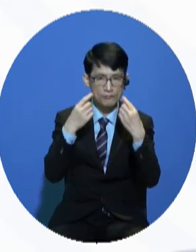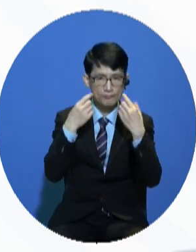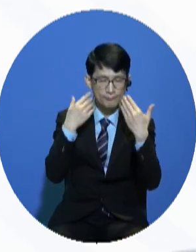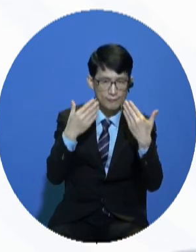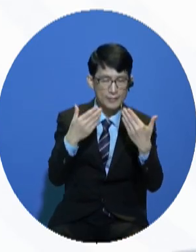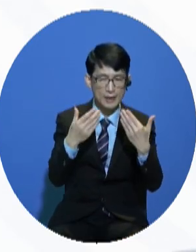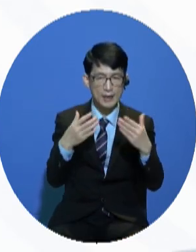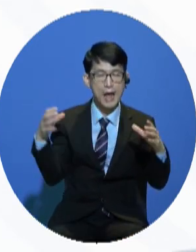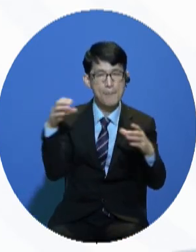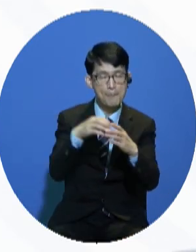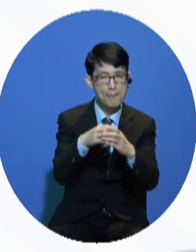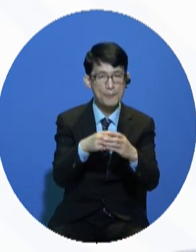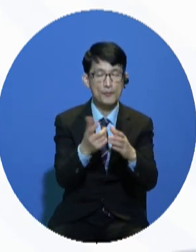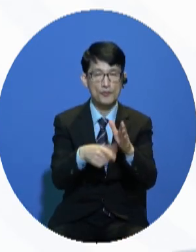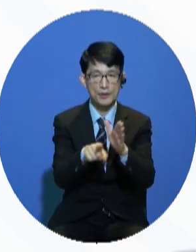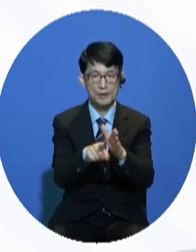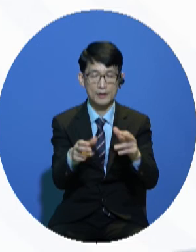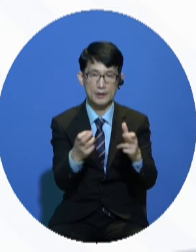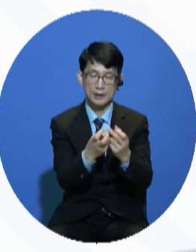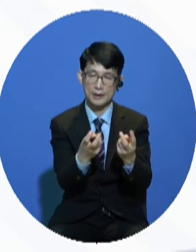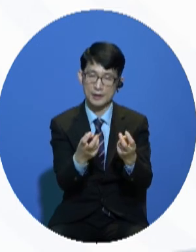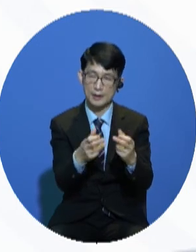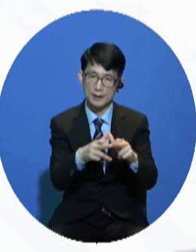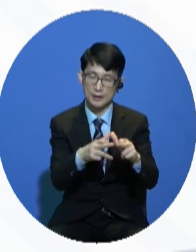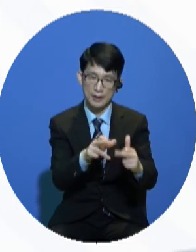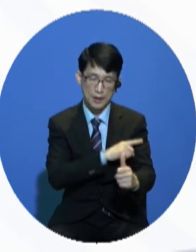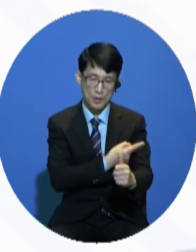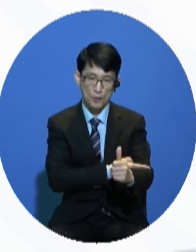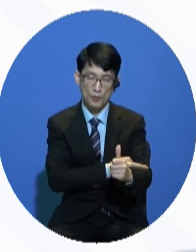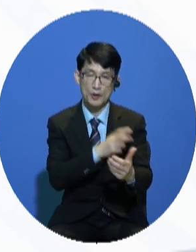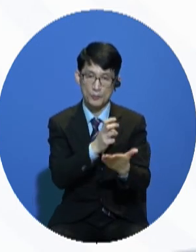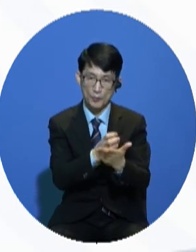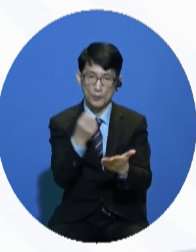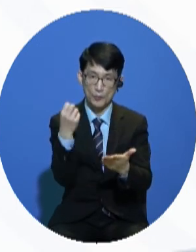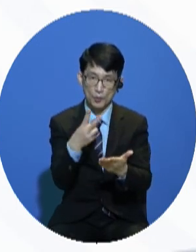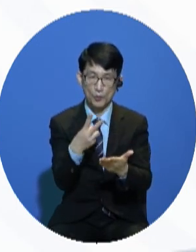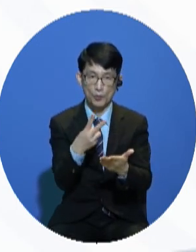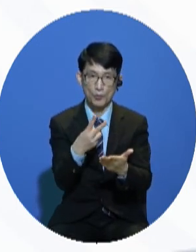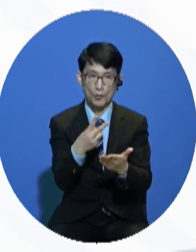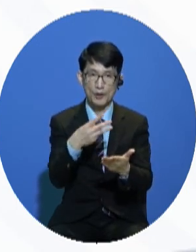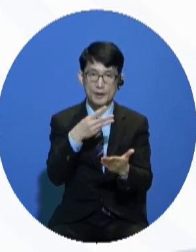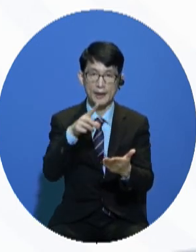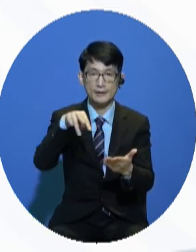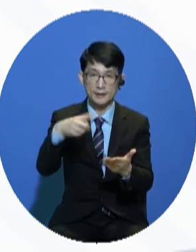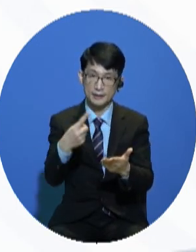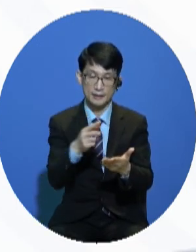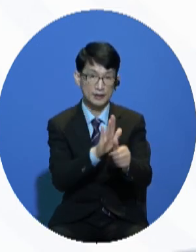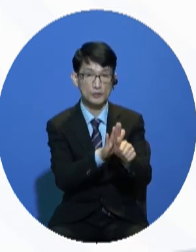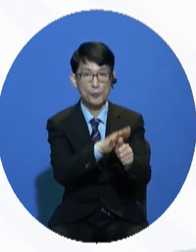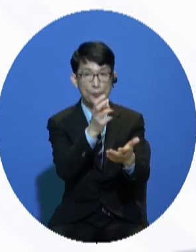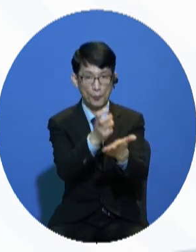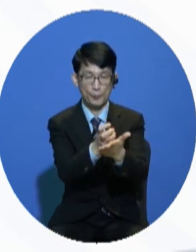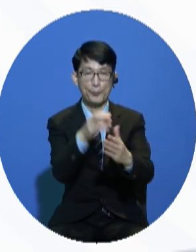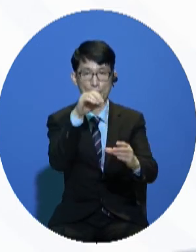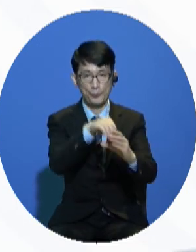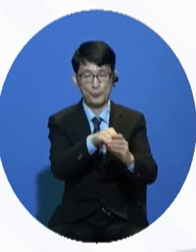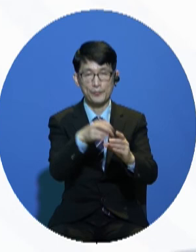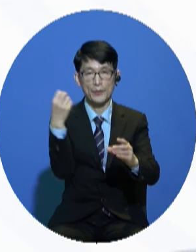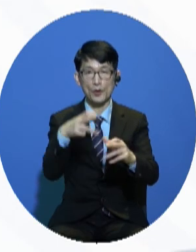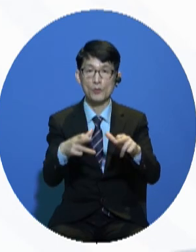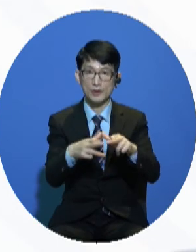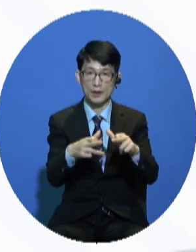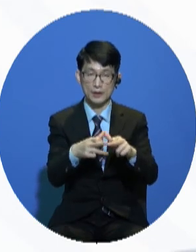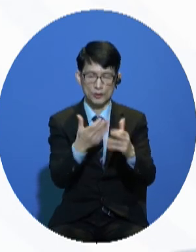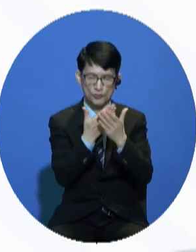위해서 장애서비스법 제정안과 또 현재 최혜영 의원이 대표 발의한 그런 탈시설 지원법 제정안, 그리고 또 장애와